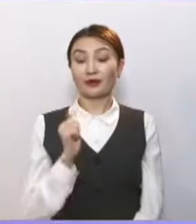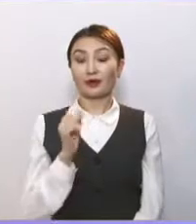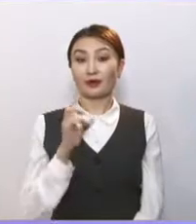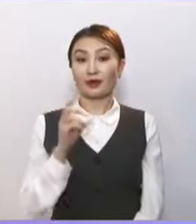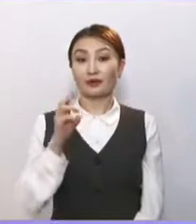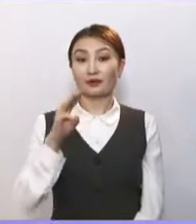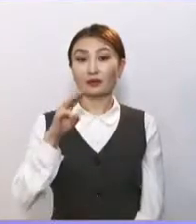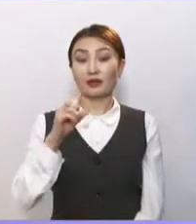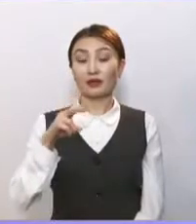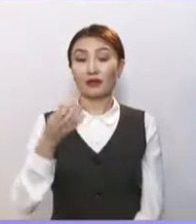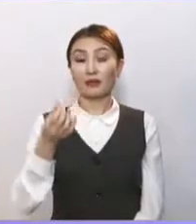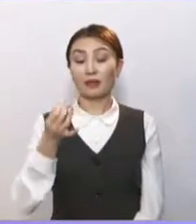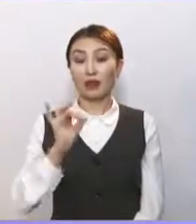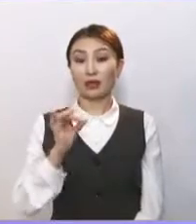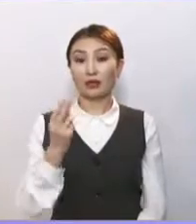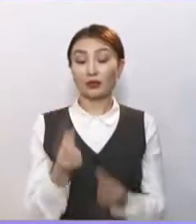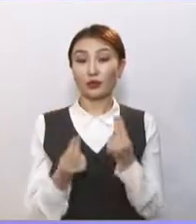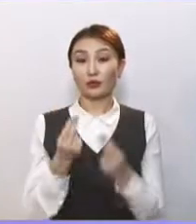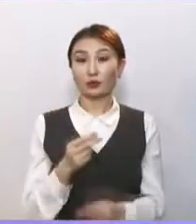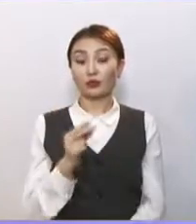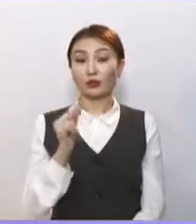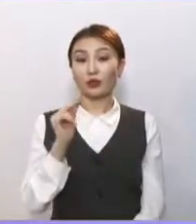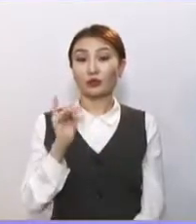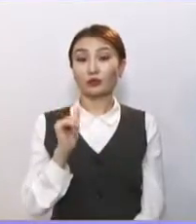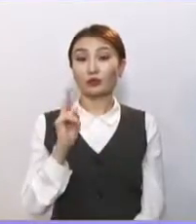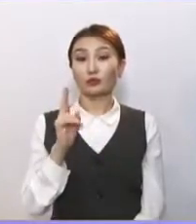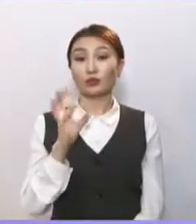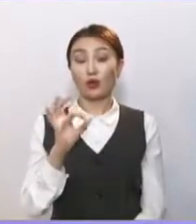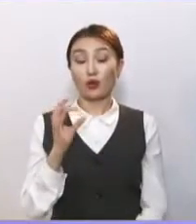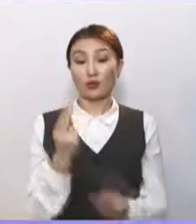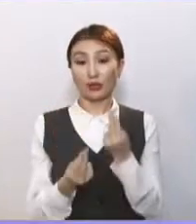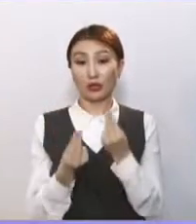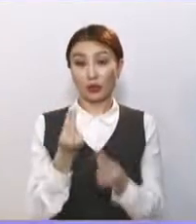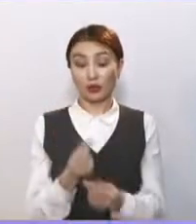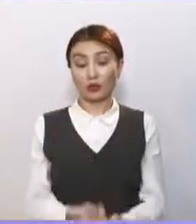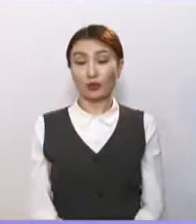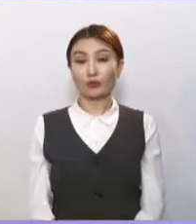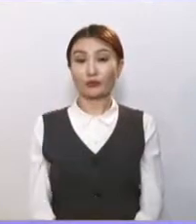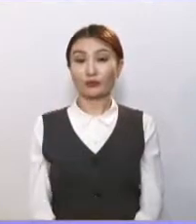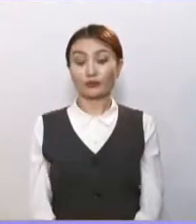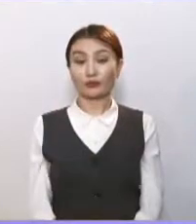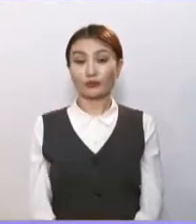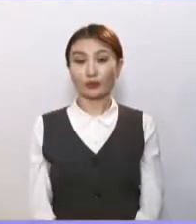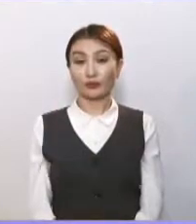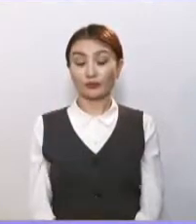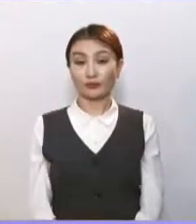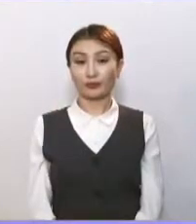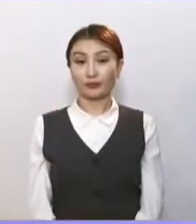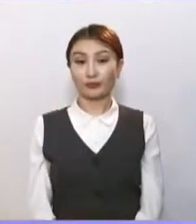oyunu. Çükö menen oynolot bul oyun baldar.